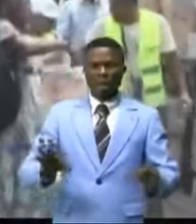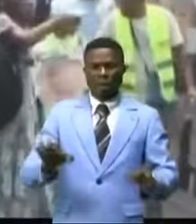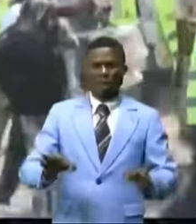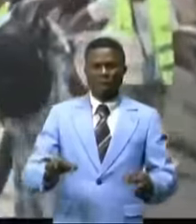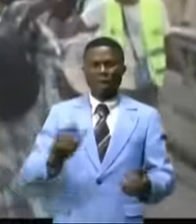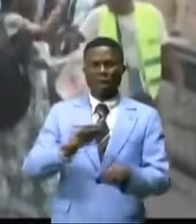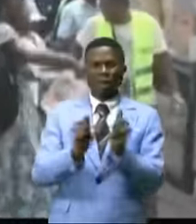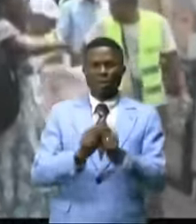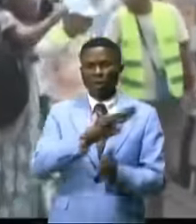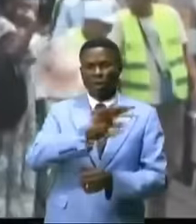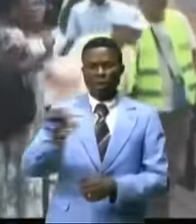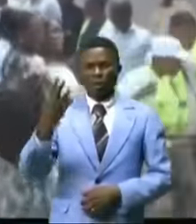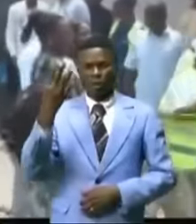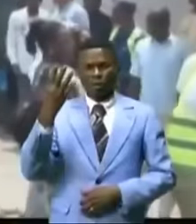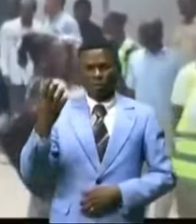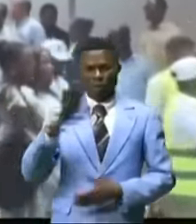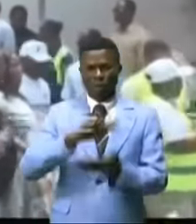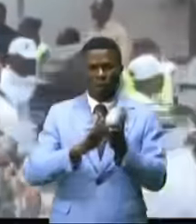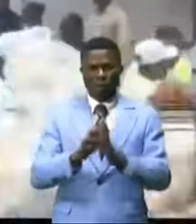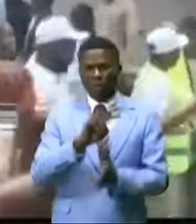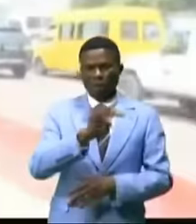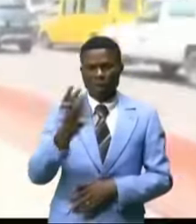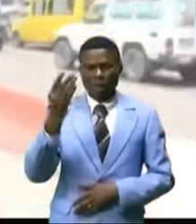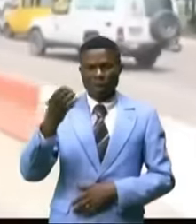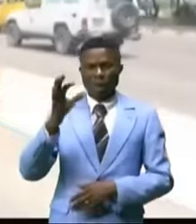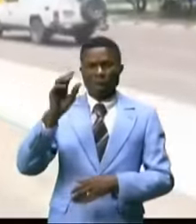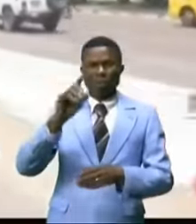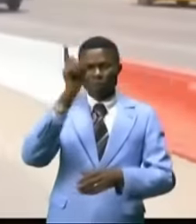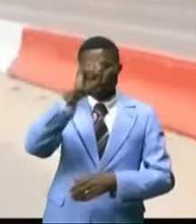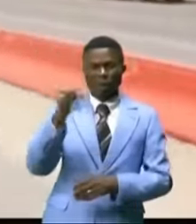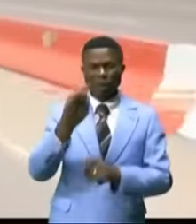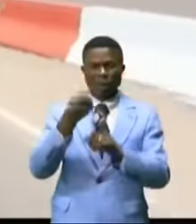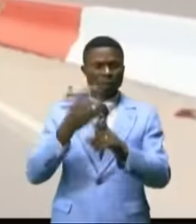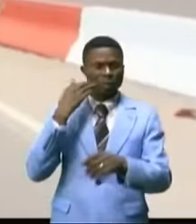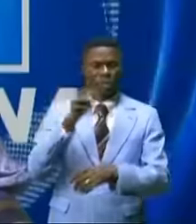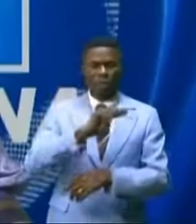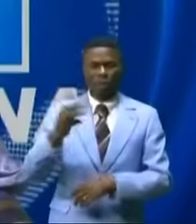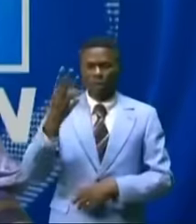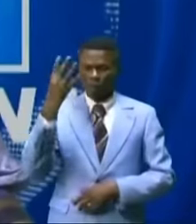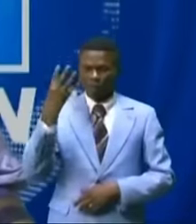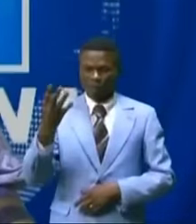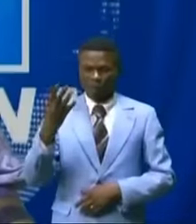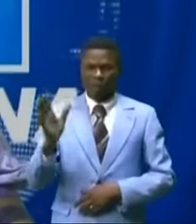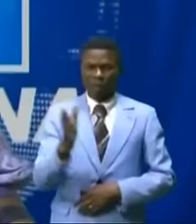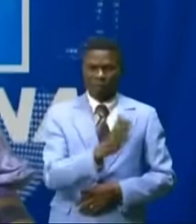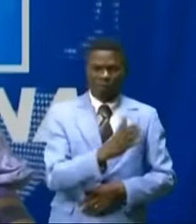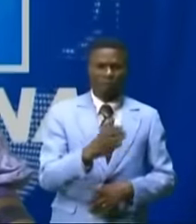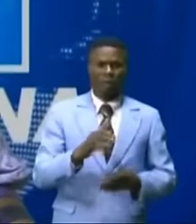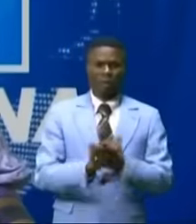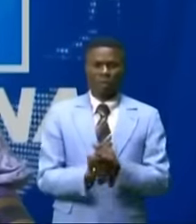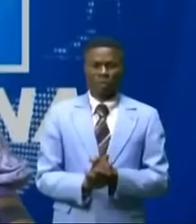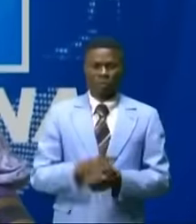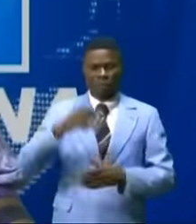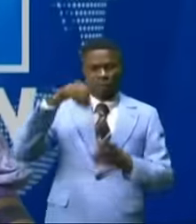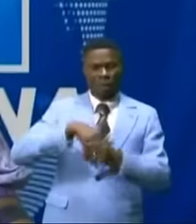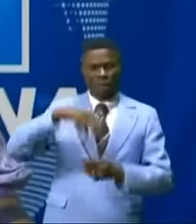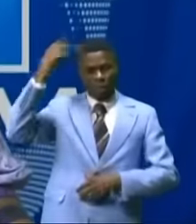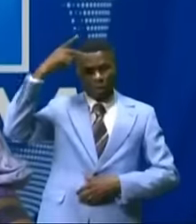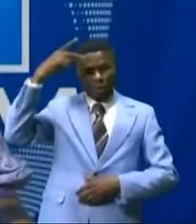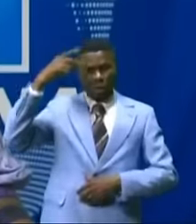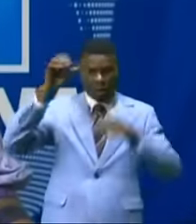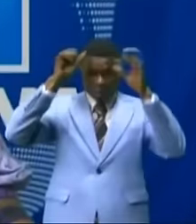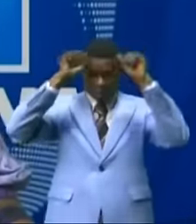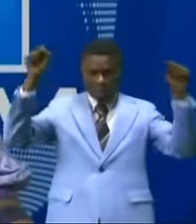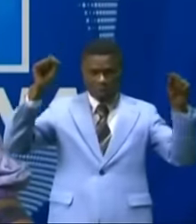locatifs 2024 et revenus 2023, fixés au 31 mars 2024. Pour finir en politique, les